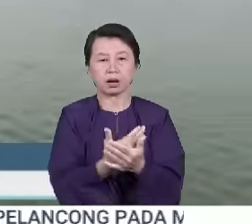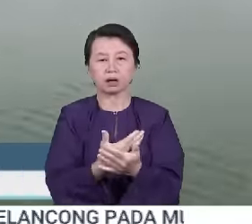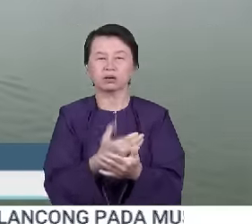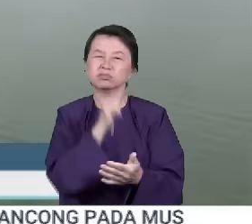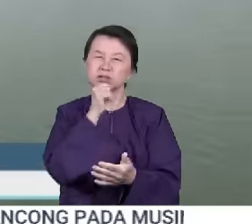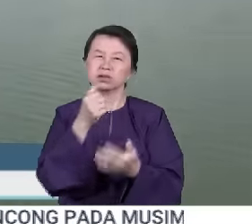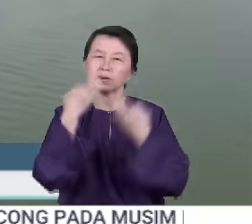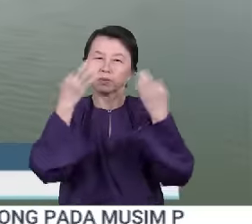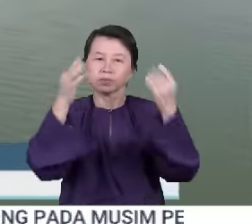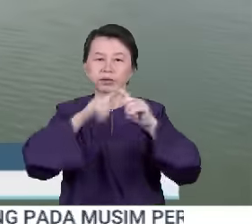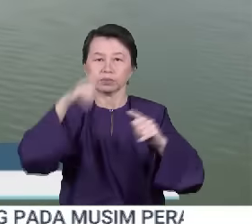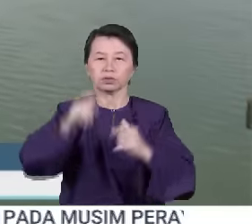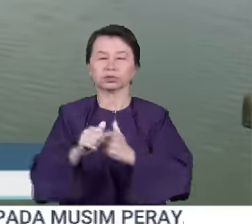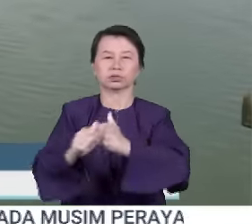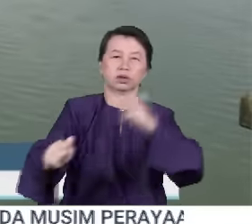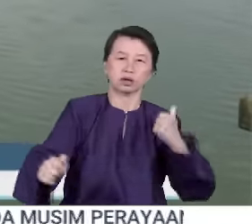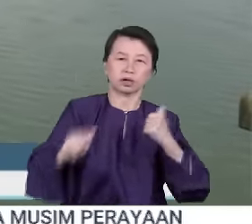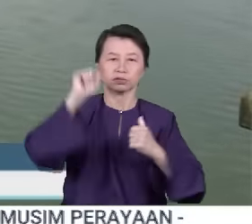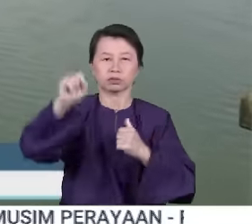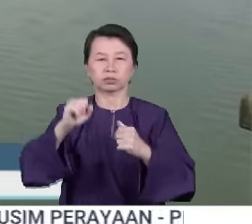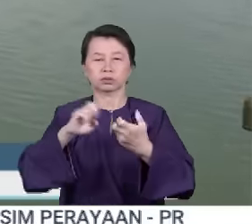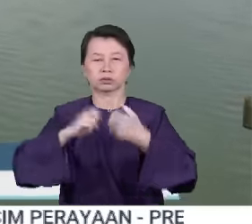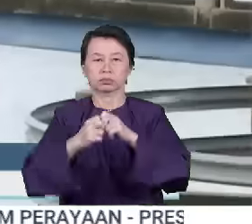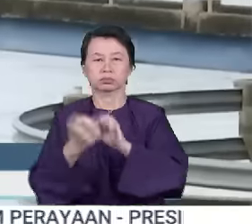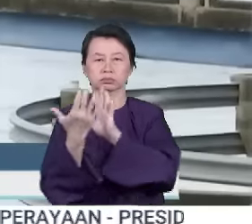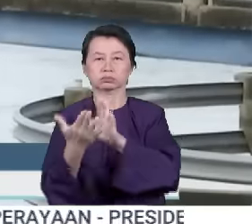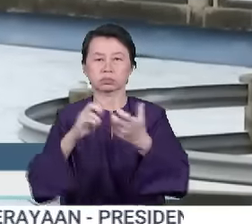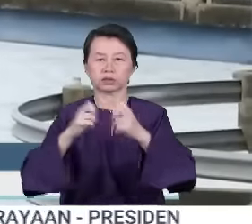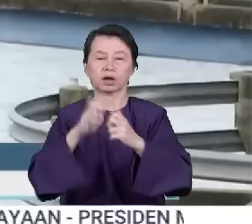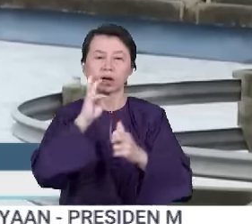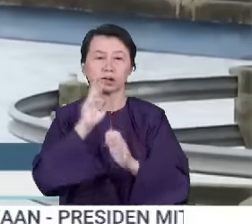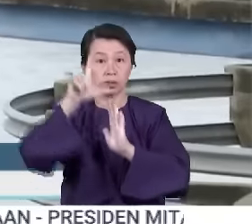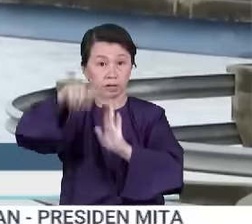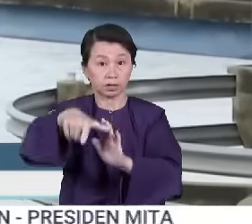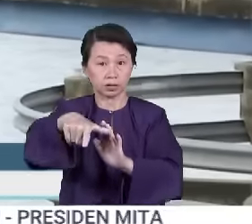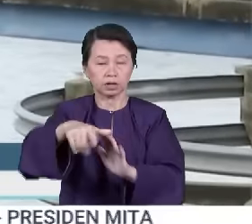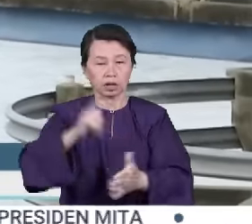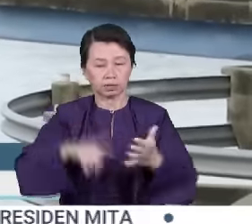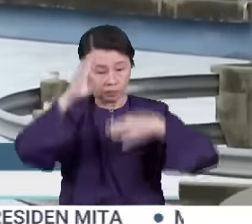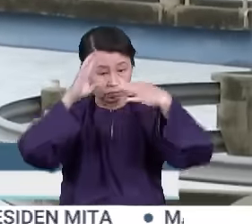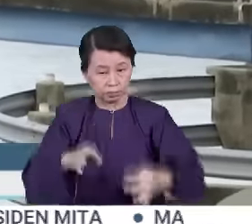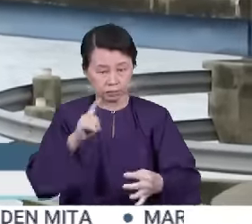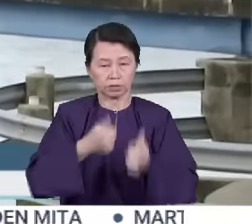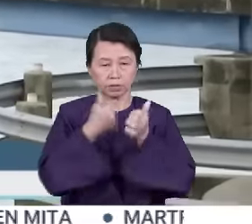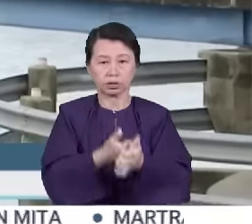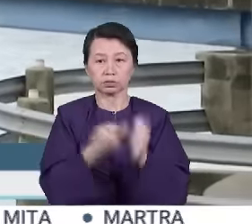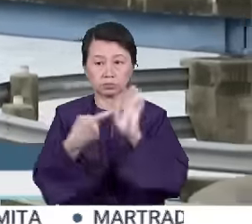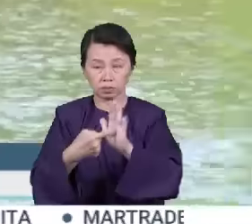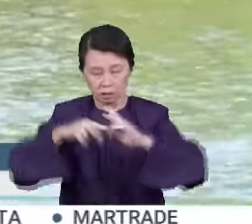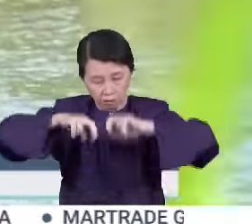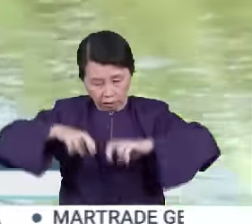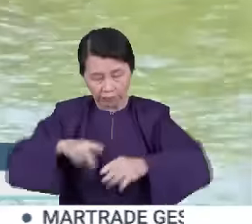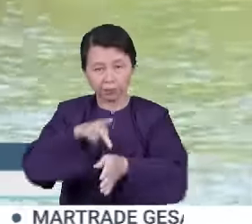popular, namun demi mengelakkan Sabah berhadapan krisis air kelam. Apa yang penting, lokasi yang akan diputuskan perlu berdasarkan syor dan kajian